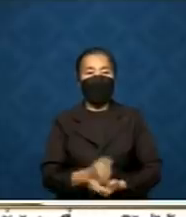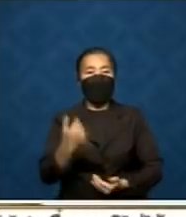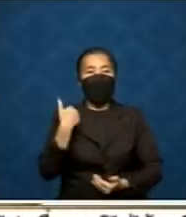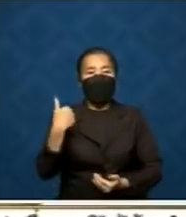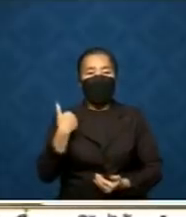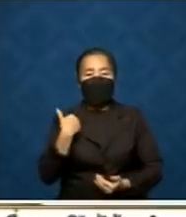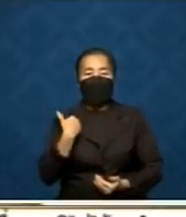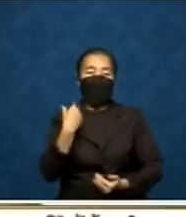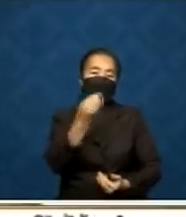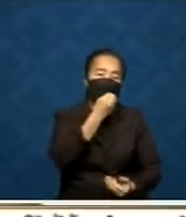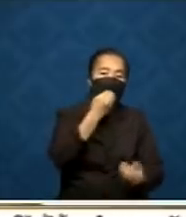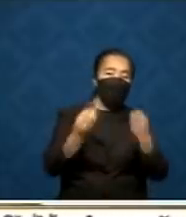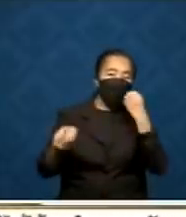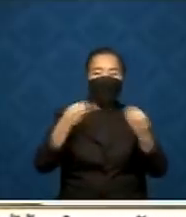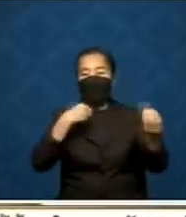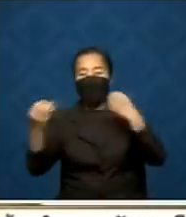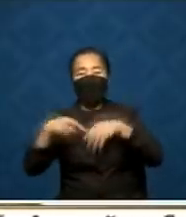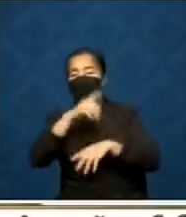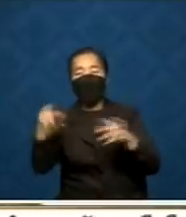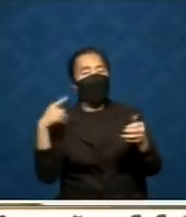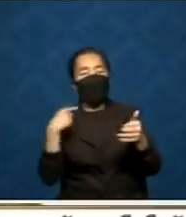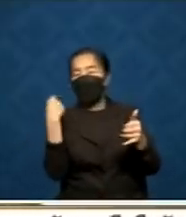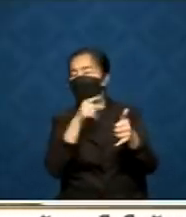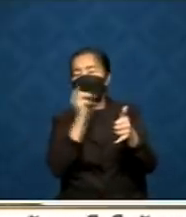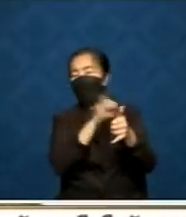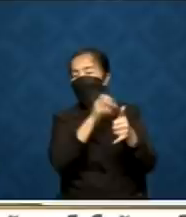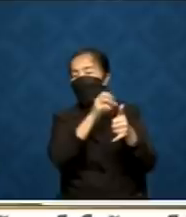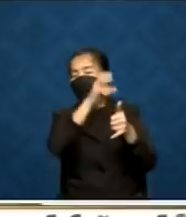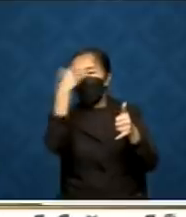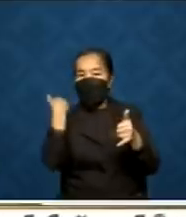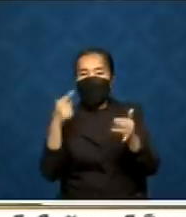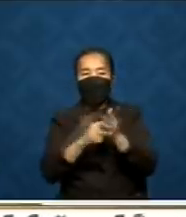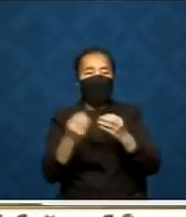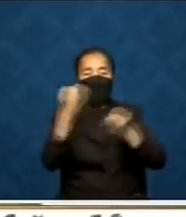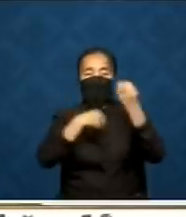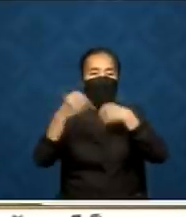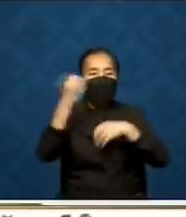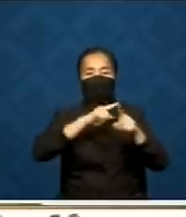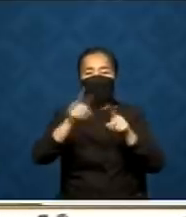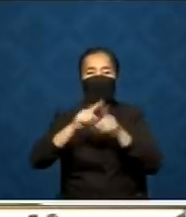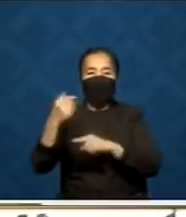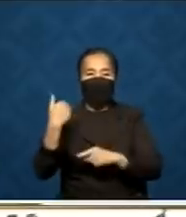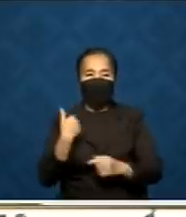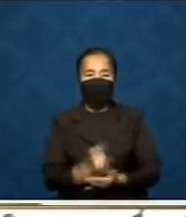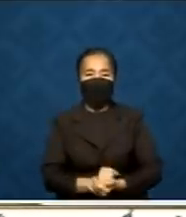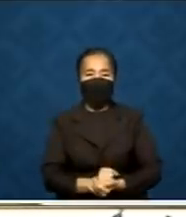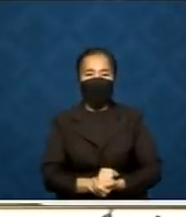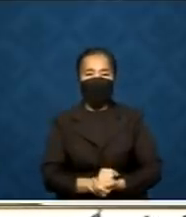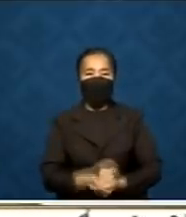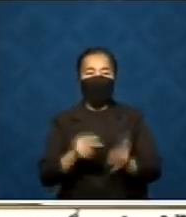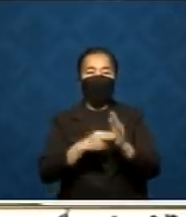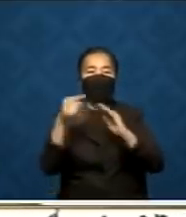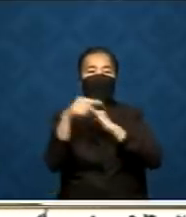ทางบ่อน้ำเมืองใสเขาก็กล่าวหามาเยอะแล้วกินหินกินทรายกินกว่าจี้ปูนก็ว่ามาเยอะถ้าพวกนั้นน่ะ